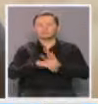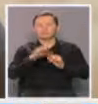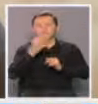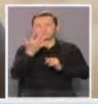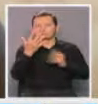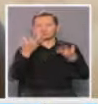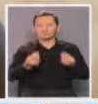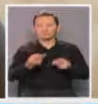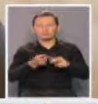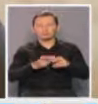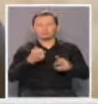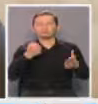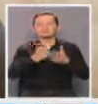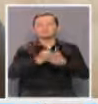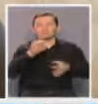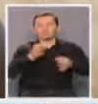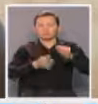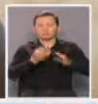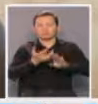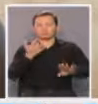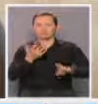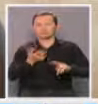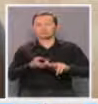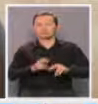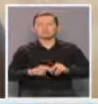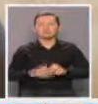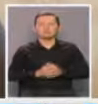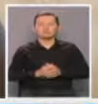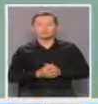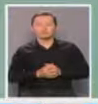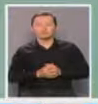5 рабочих дней до принятия иска в производство суда, до возбуждения